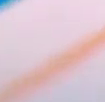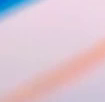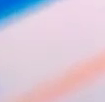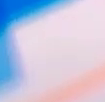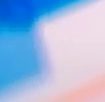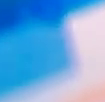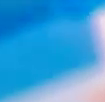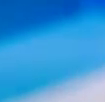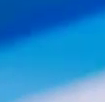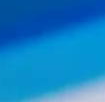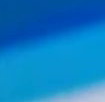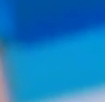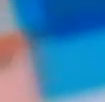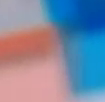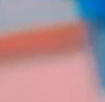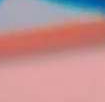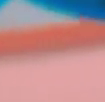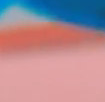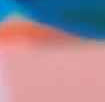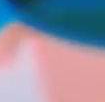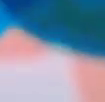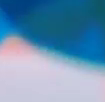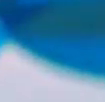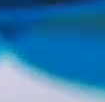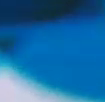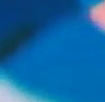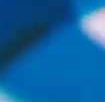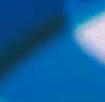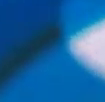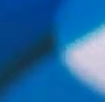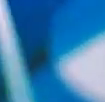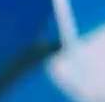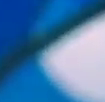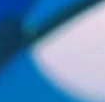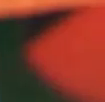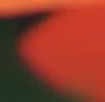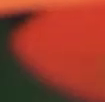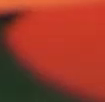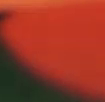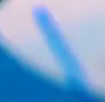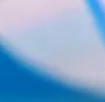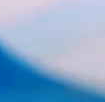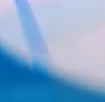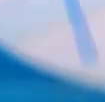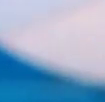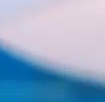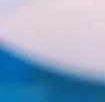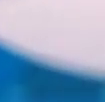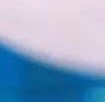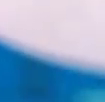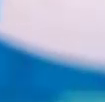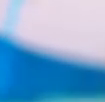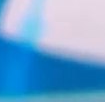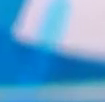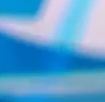Прямые эфиры, репортажи с места событий, аналитика, журналистские расследования. Все то, что важно и нужно знать.